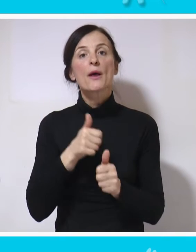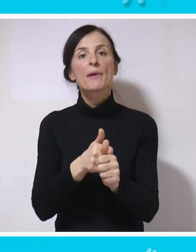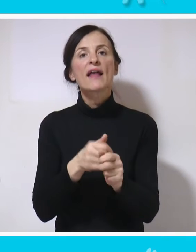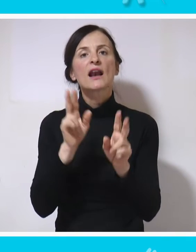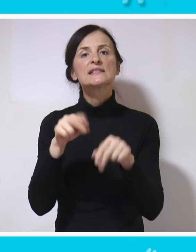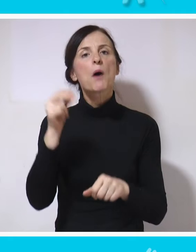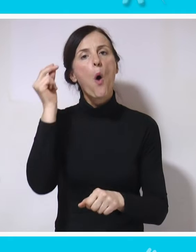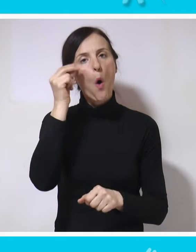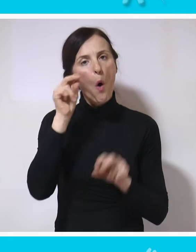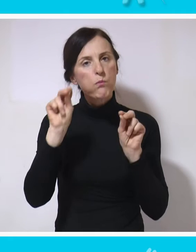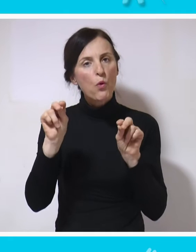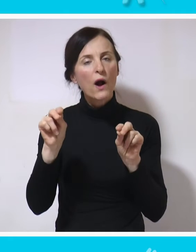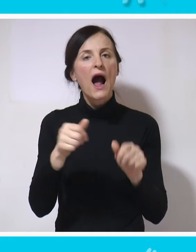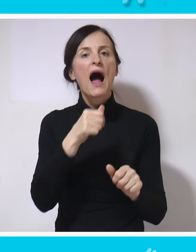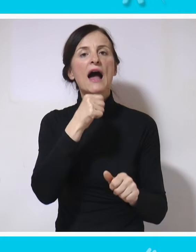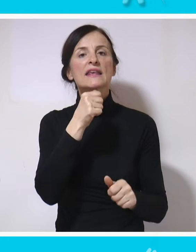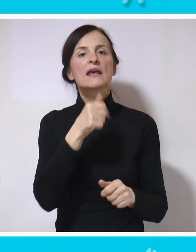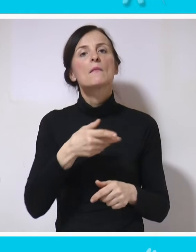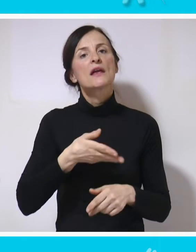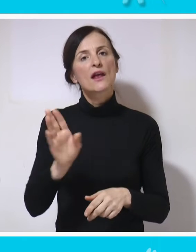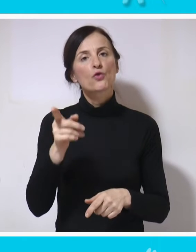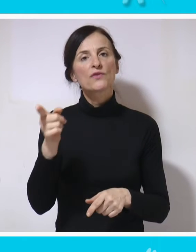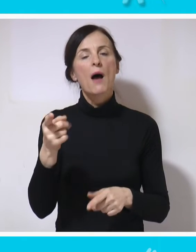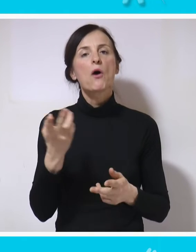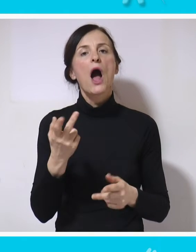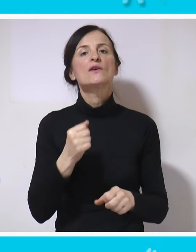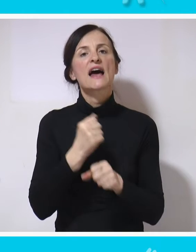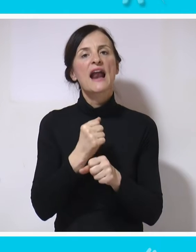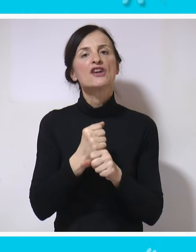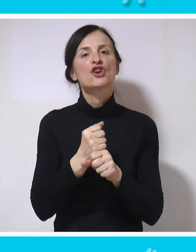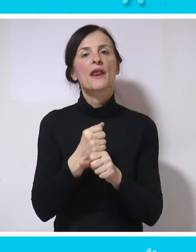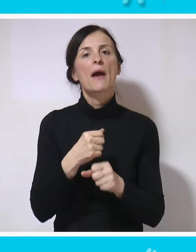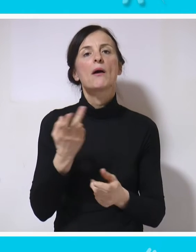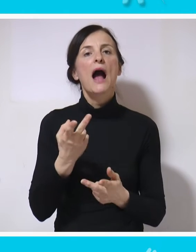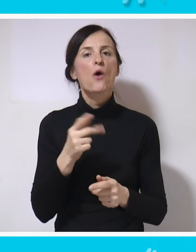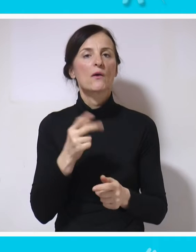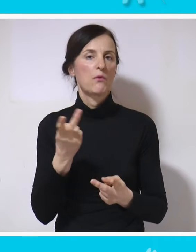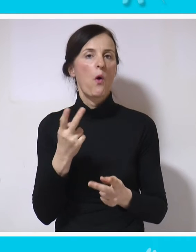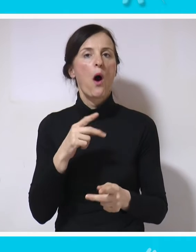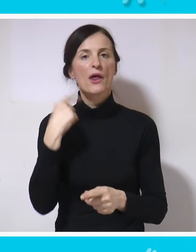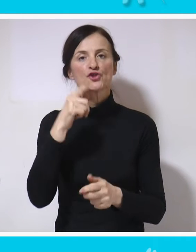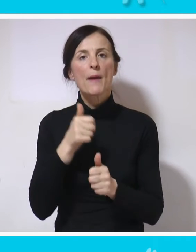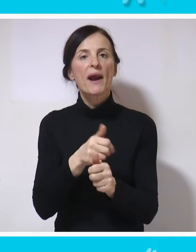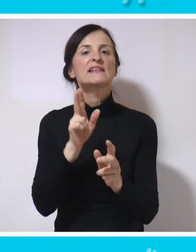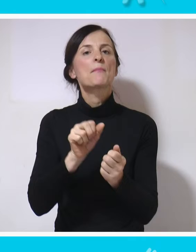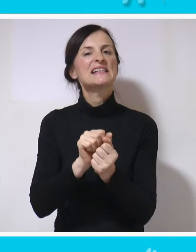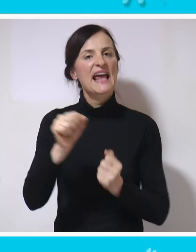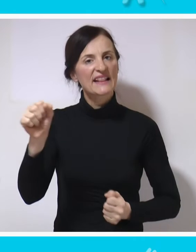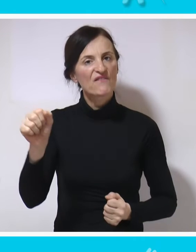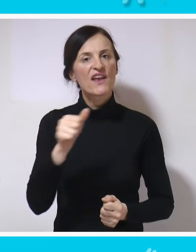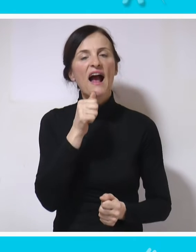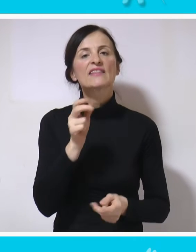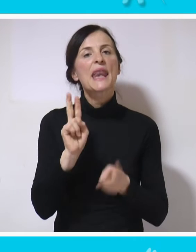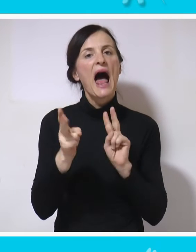imaju obuke, idu za vršenje usluge ličnog pratioca, imaju sertifikate, također